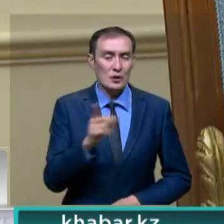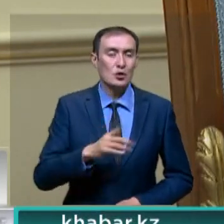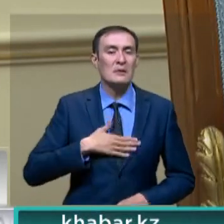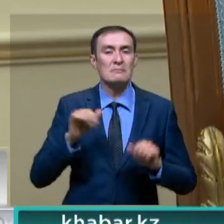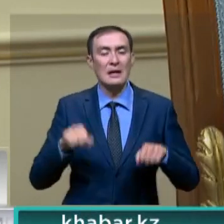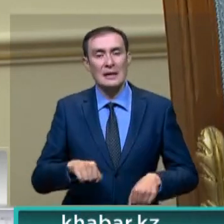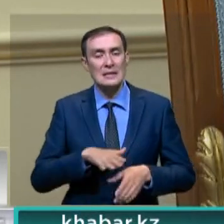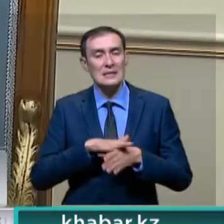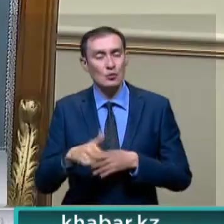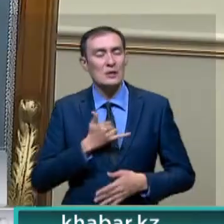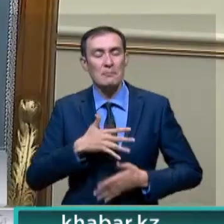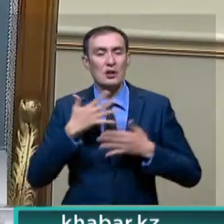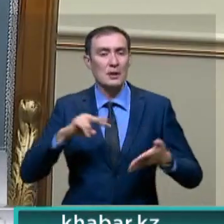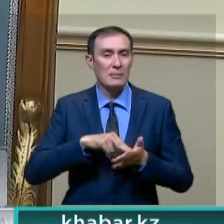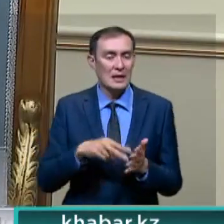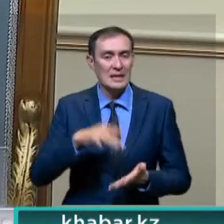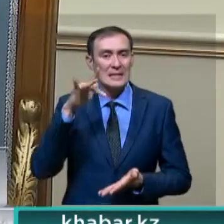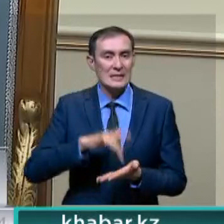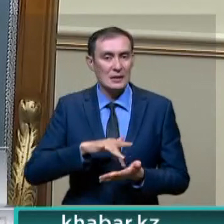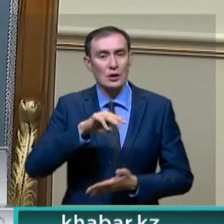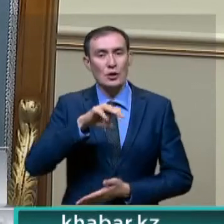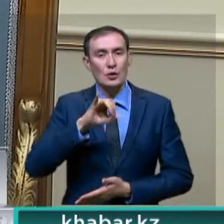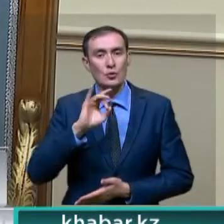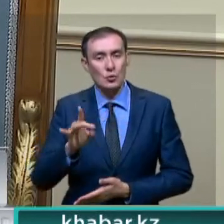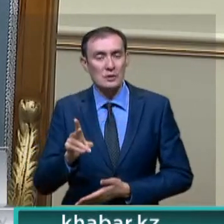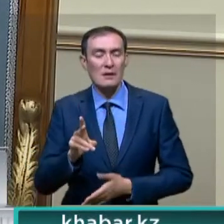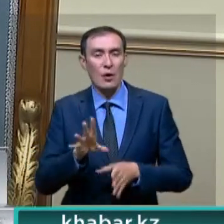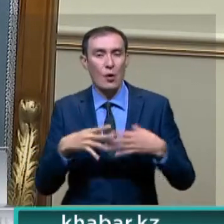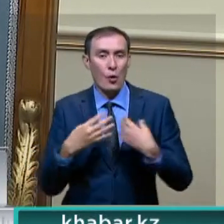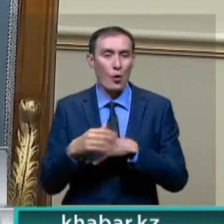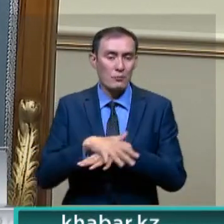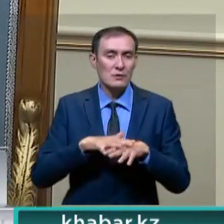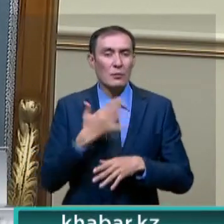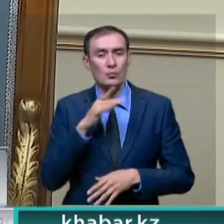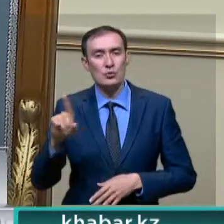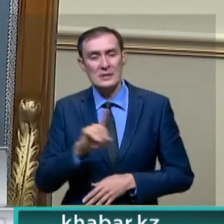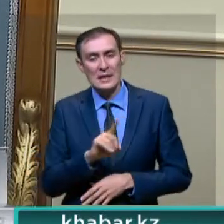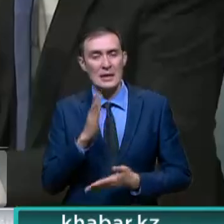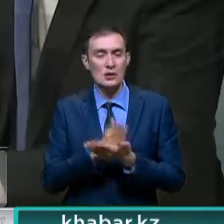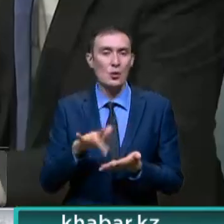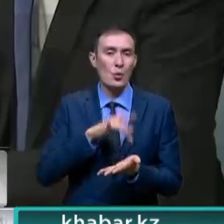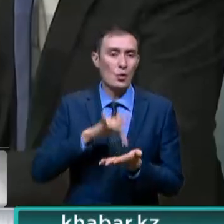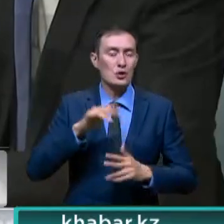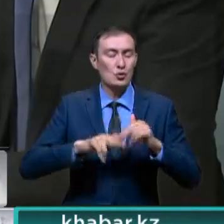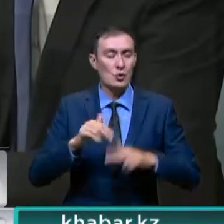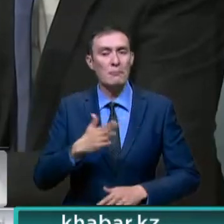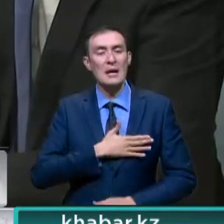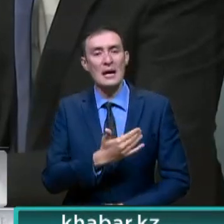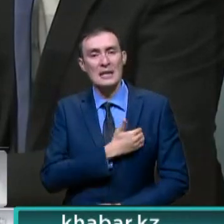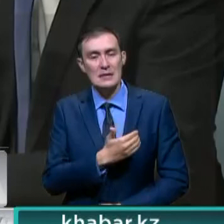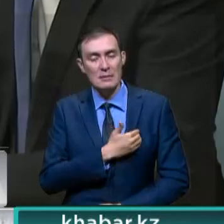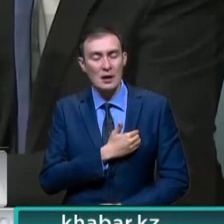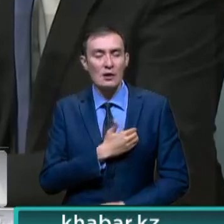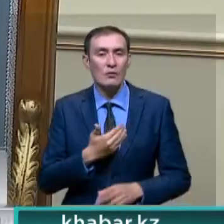но перспектива большая. Центр тюркского мира, все виды музеев там есть, город построен. Мы хотели